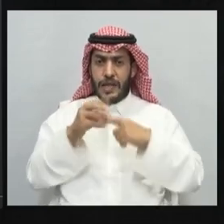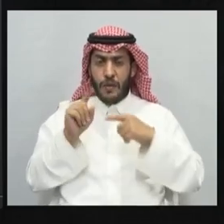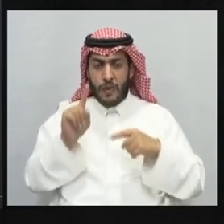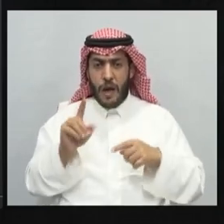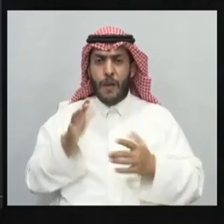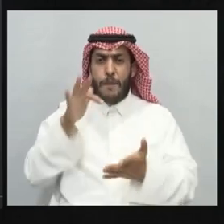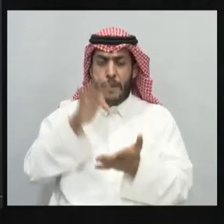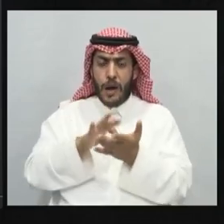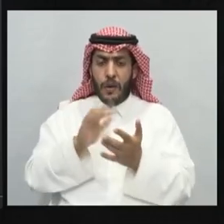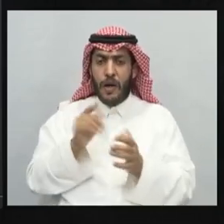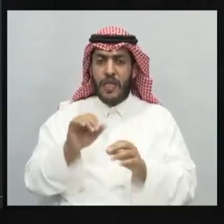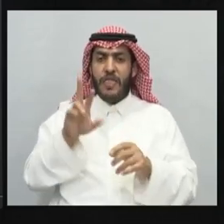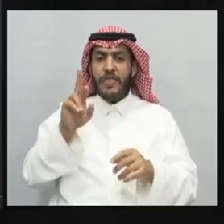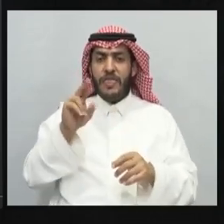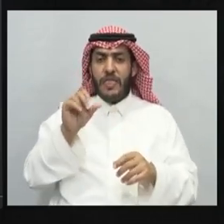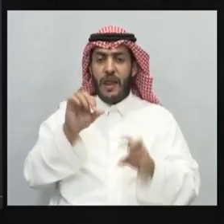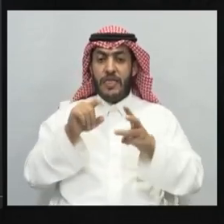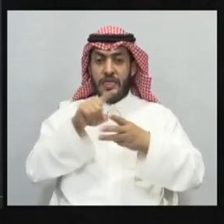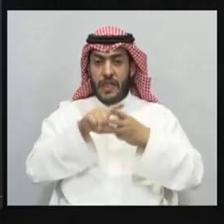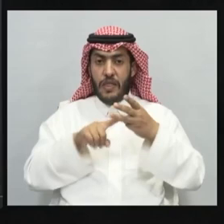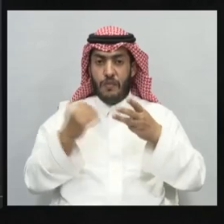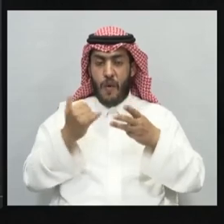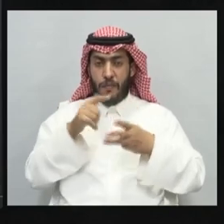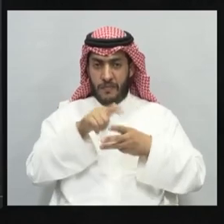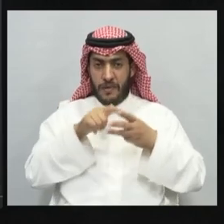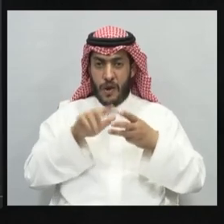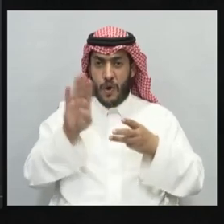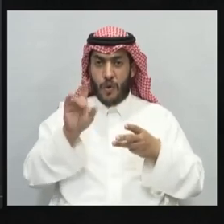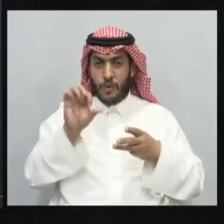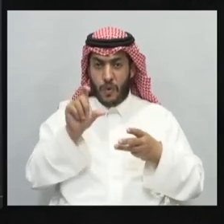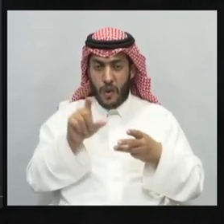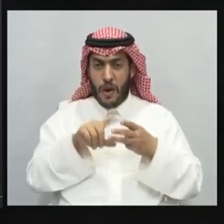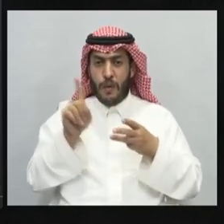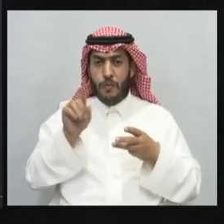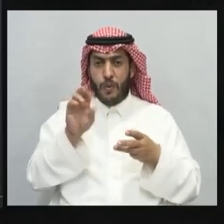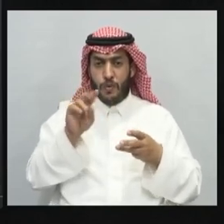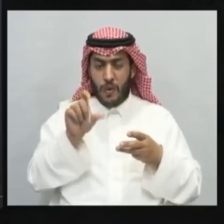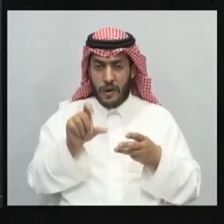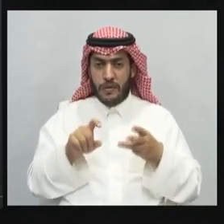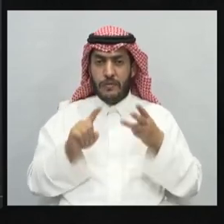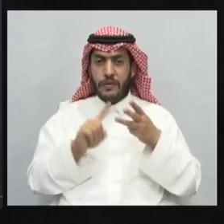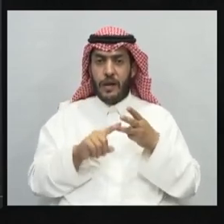وموقعه في الذره اللي هي الثلاثه اشياء اللي اخذناها اللي هي الالكترون والبروتون